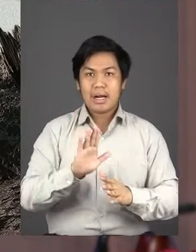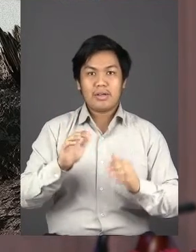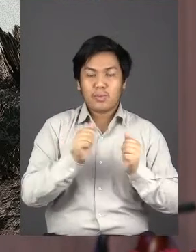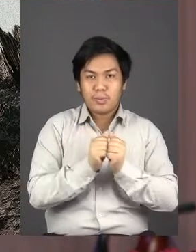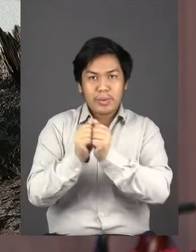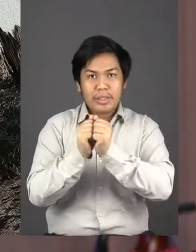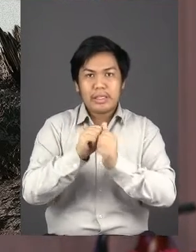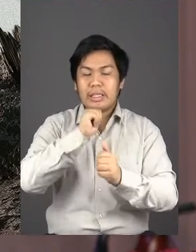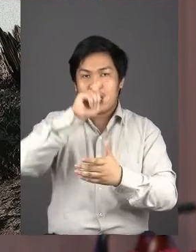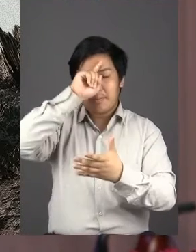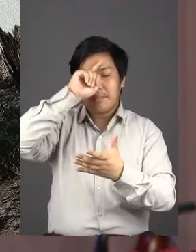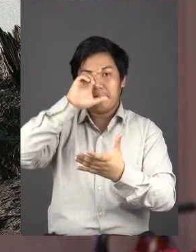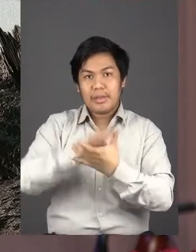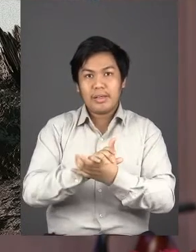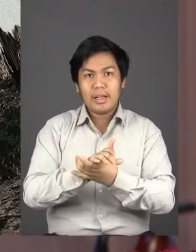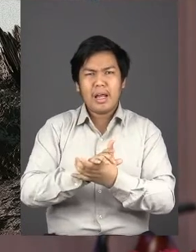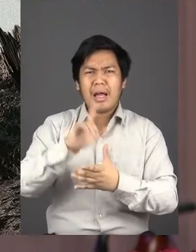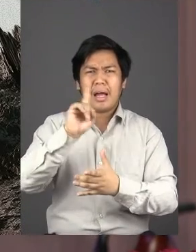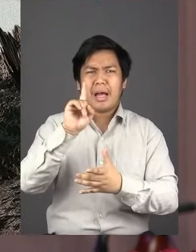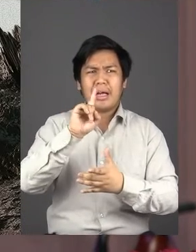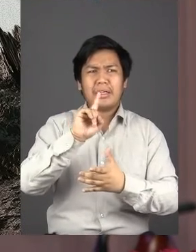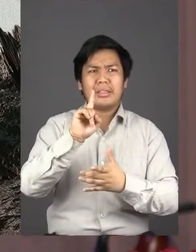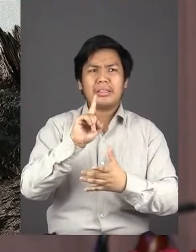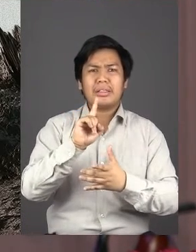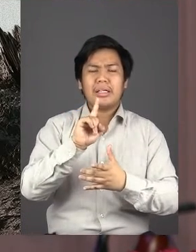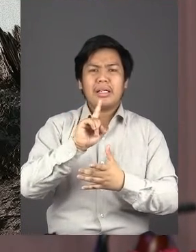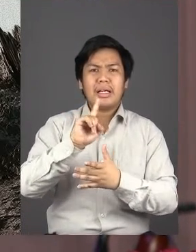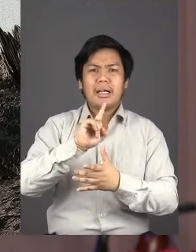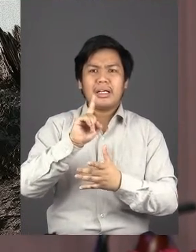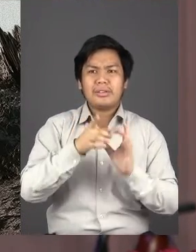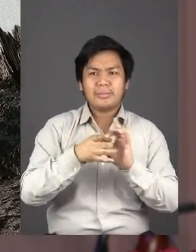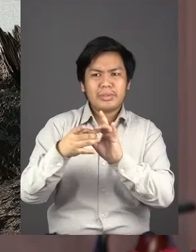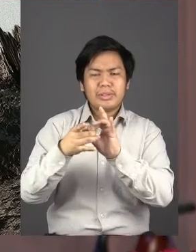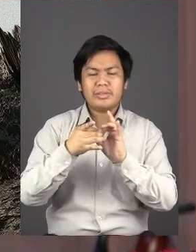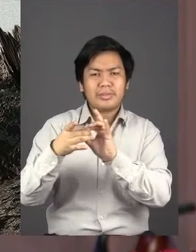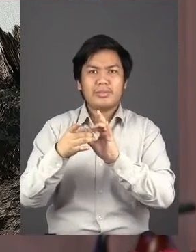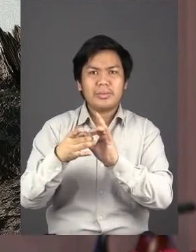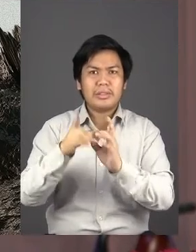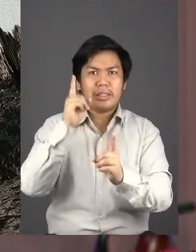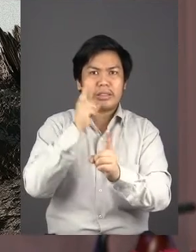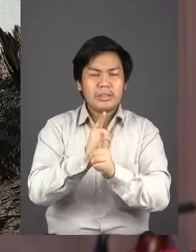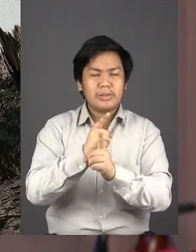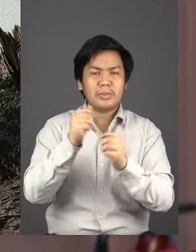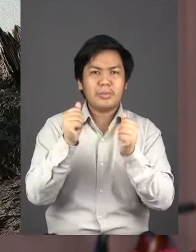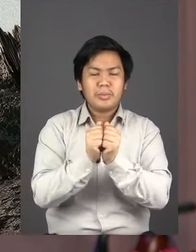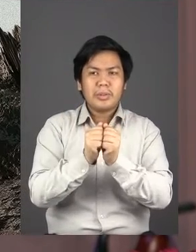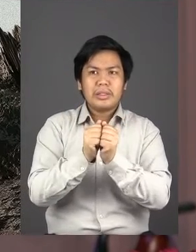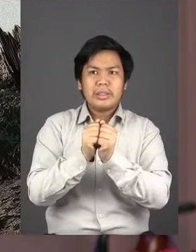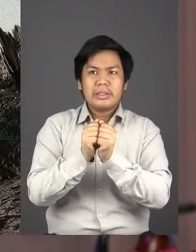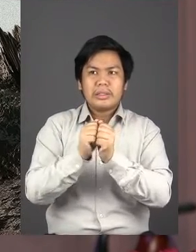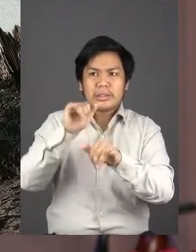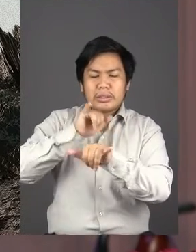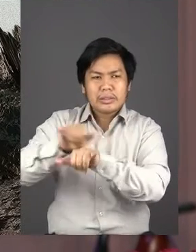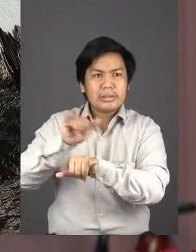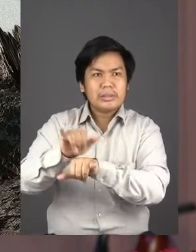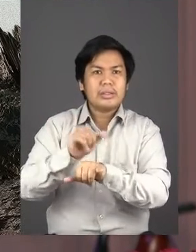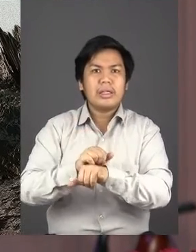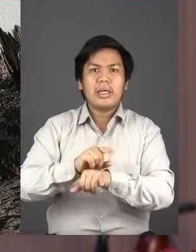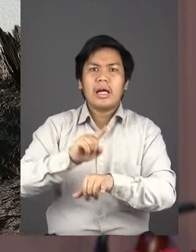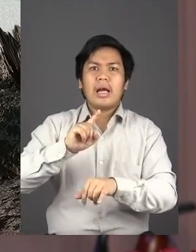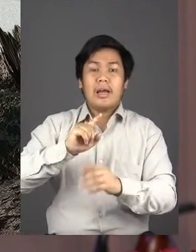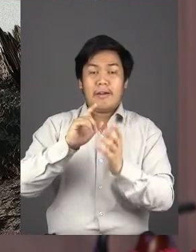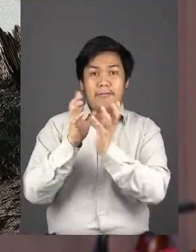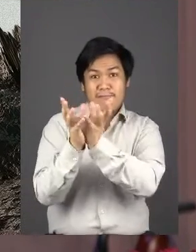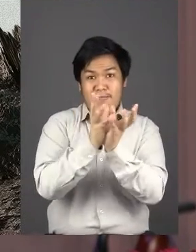what partnership has righteousness with lawlessness? Wala po. Or what fellowship has